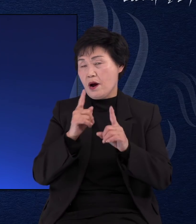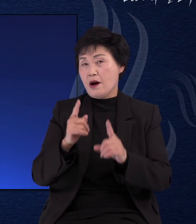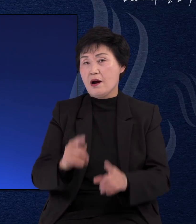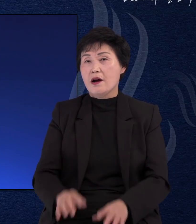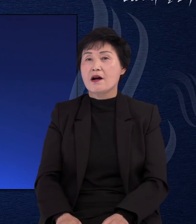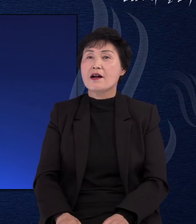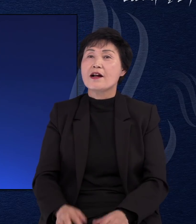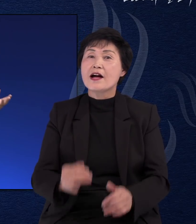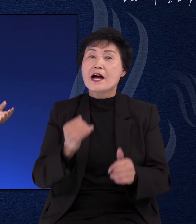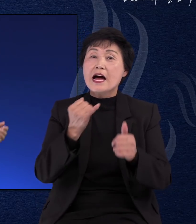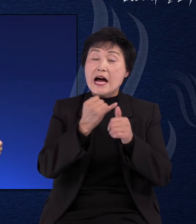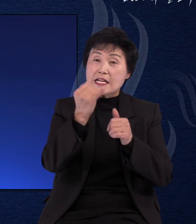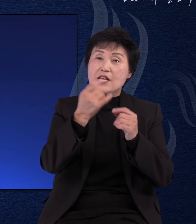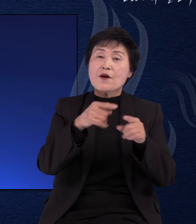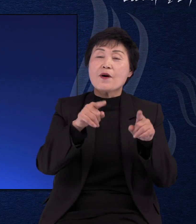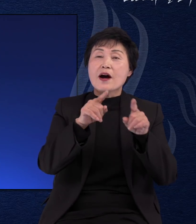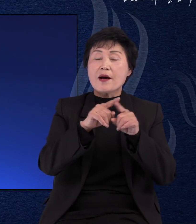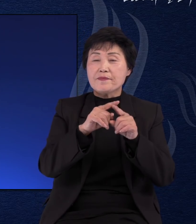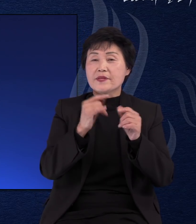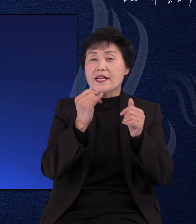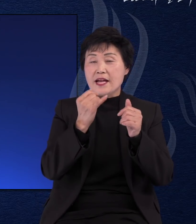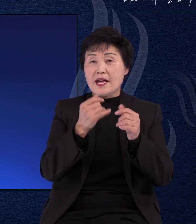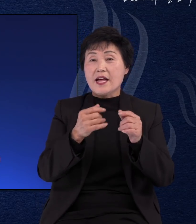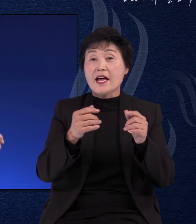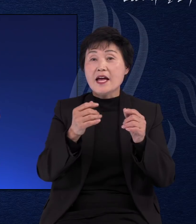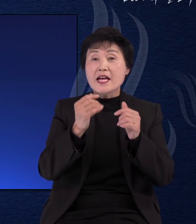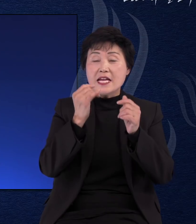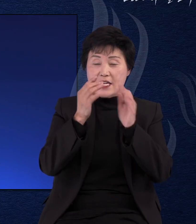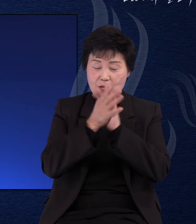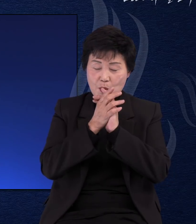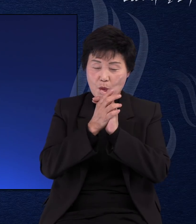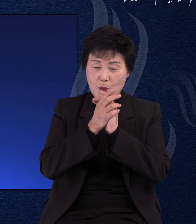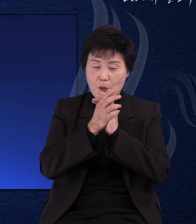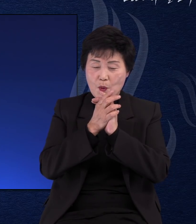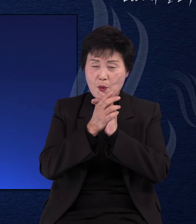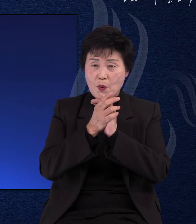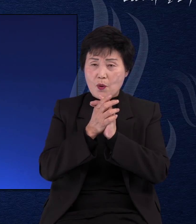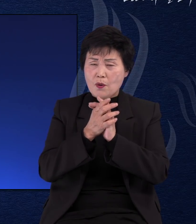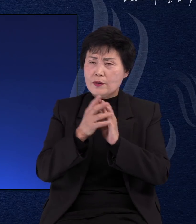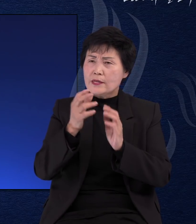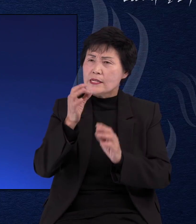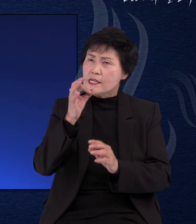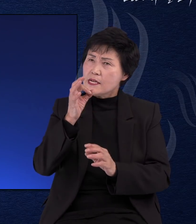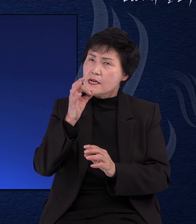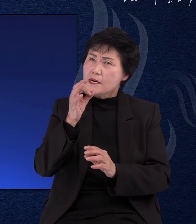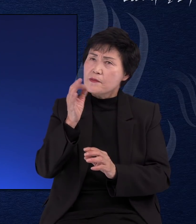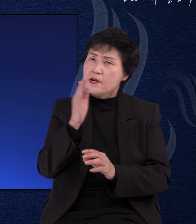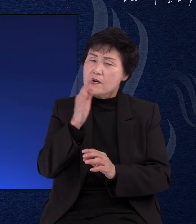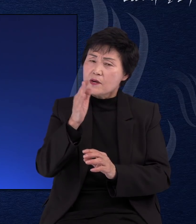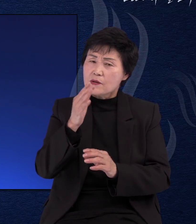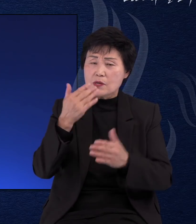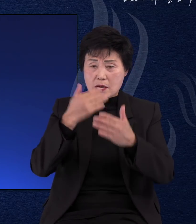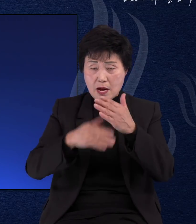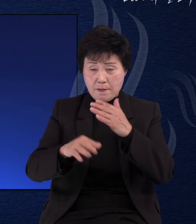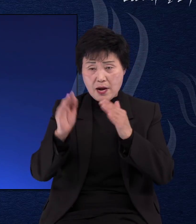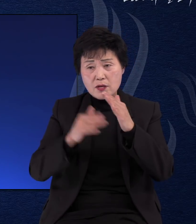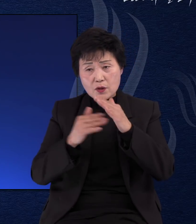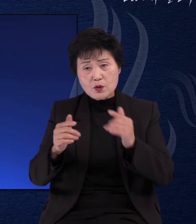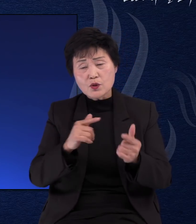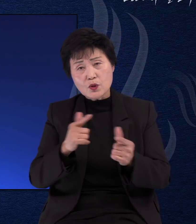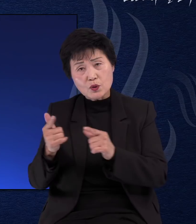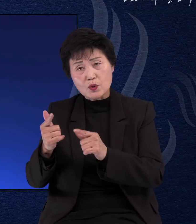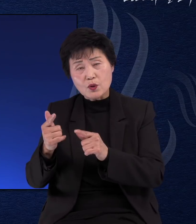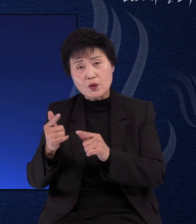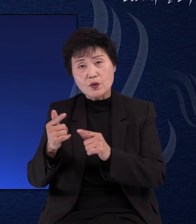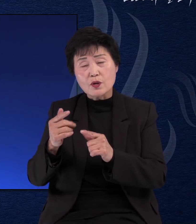하니 10서너 명 남아있는 성도가, 그것도 밤새도록 달라스에서는 도너스 가게가 1000개면